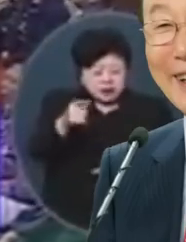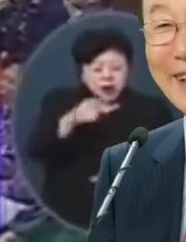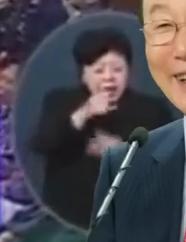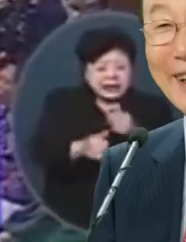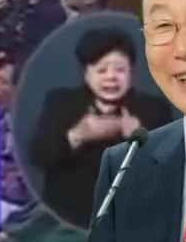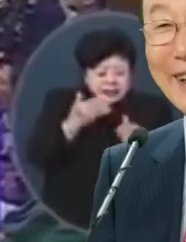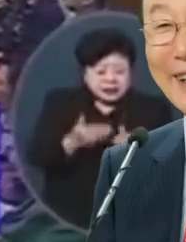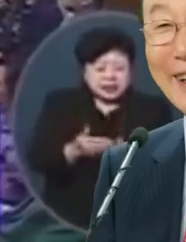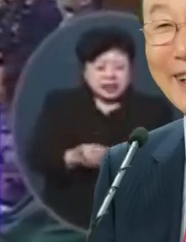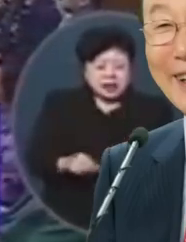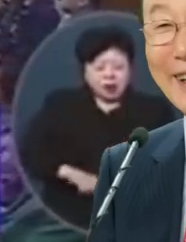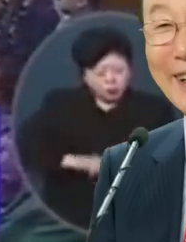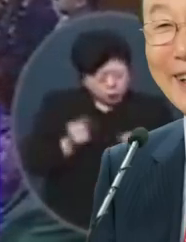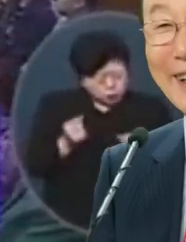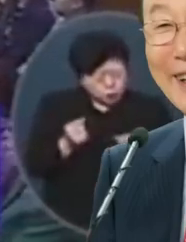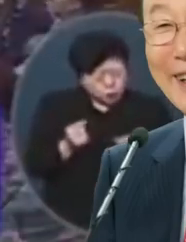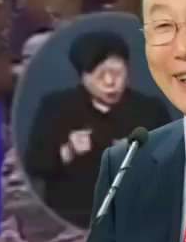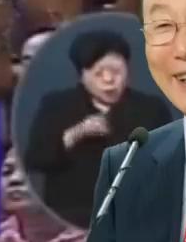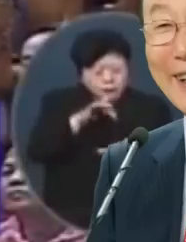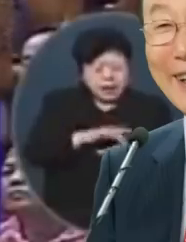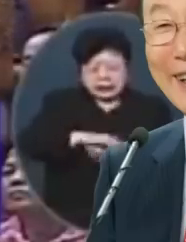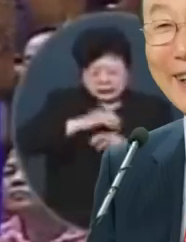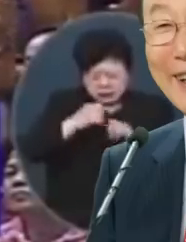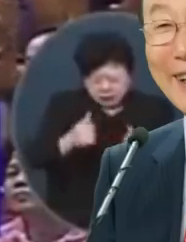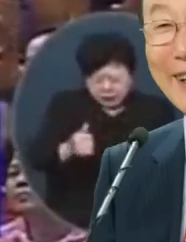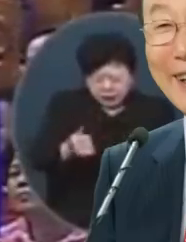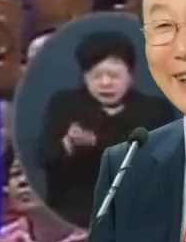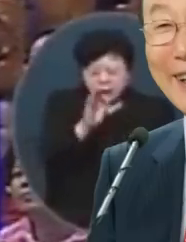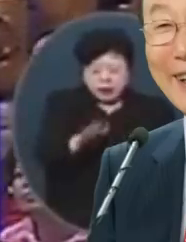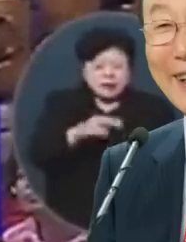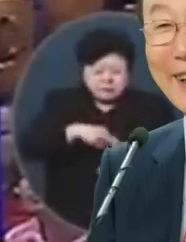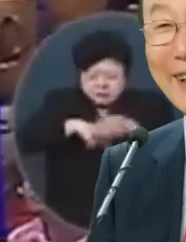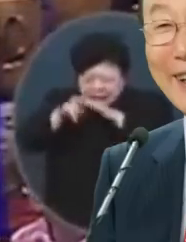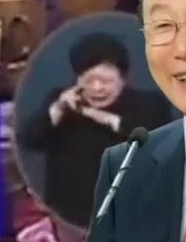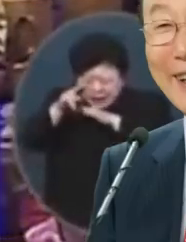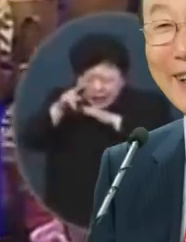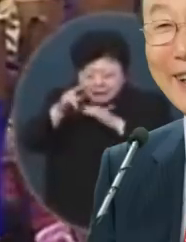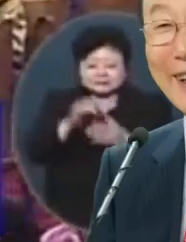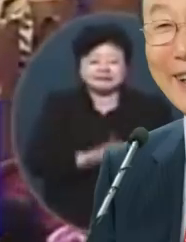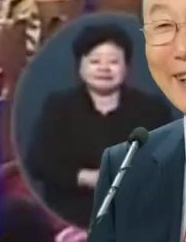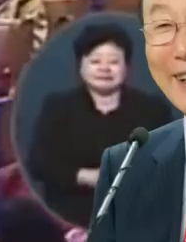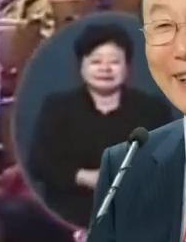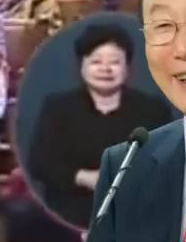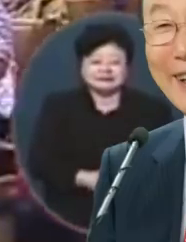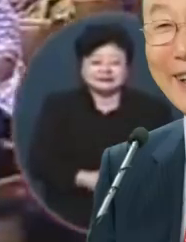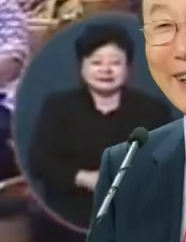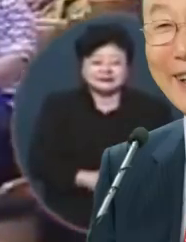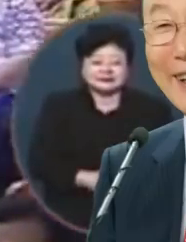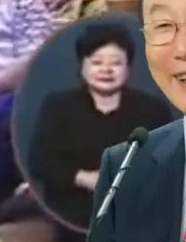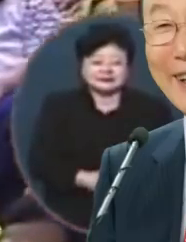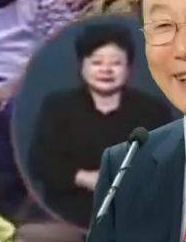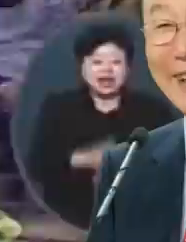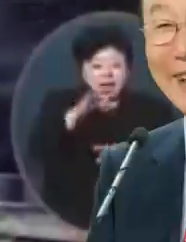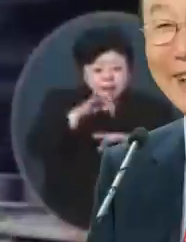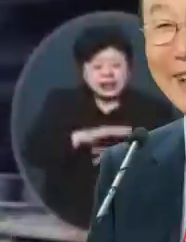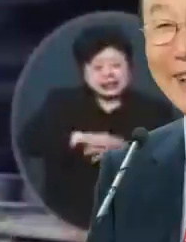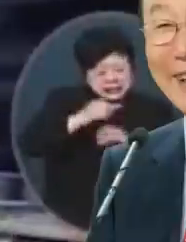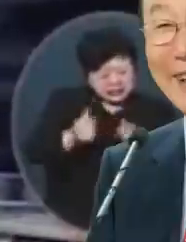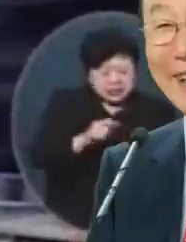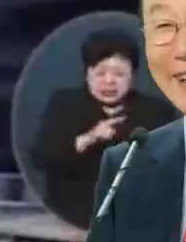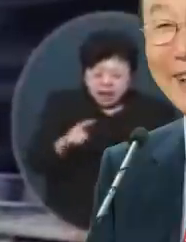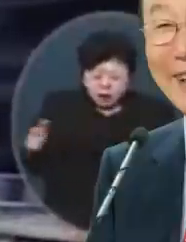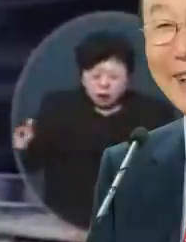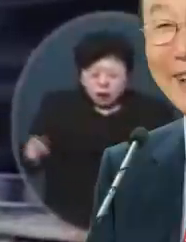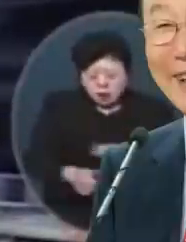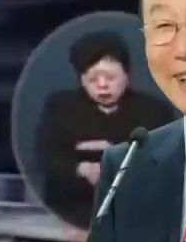하나님께 복종할지어다 마귀를 대적하라. 그리하면 너희를 피하리라. 마귀를 대적하지 않고